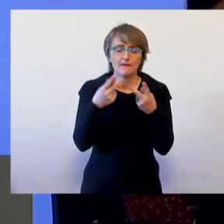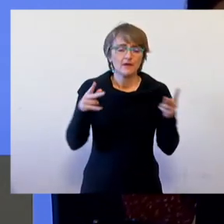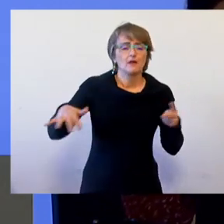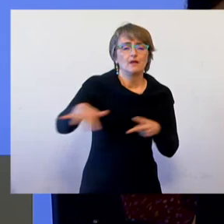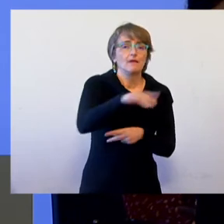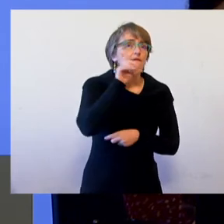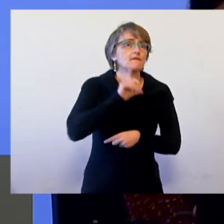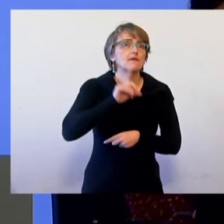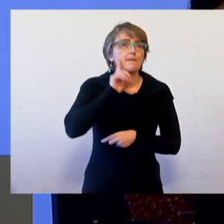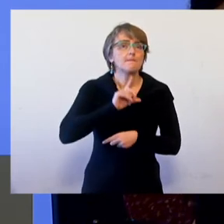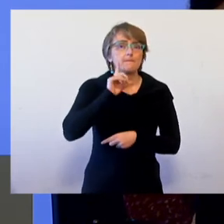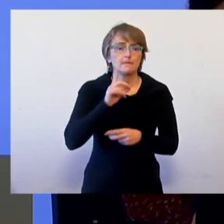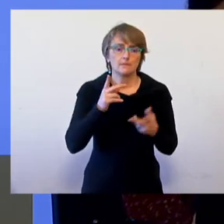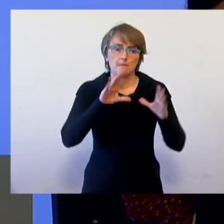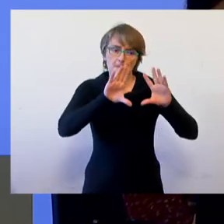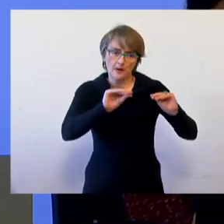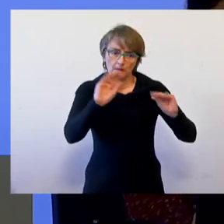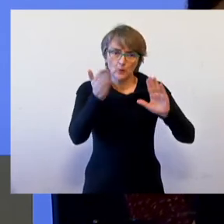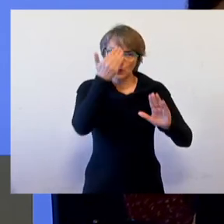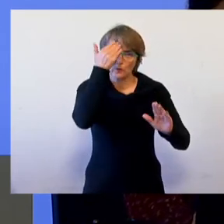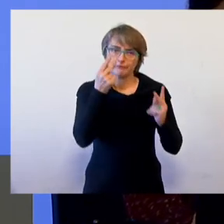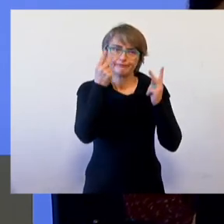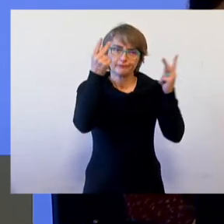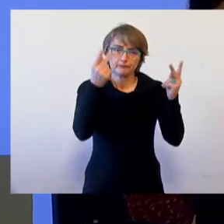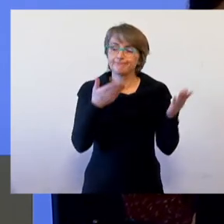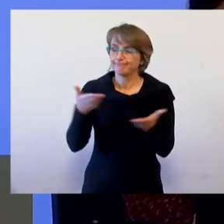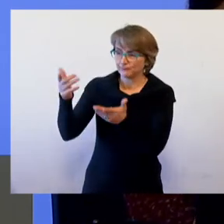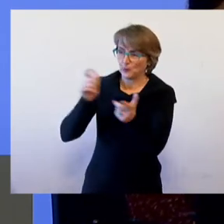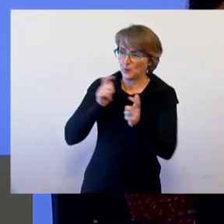Nakhim. Merci, monsieur le maire.